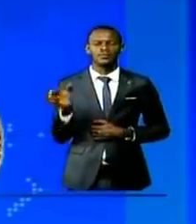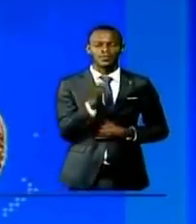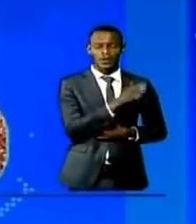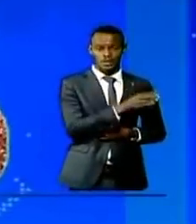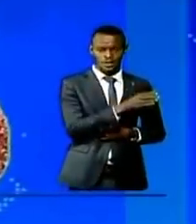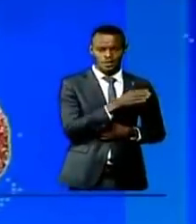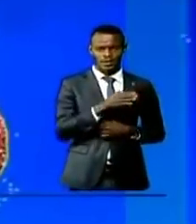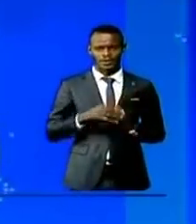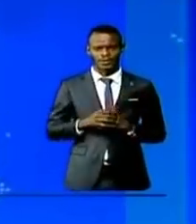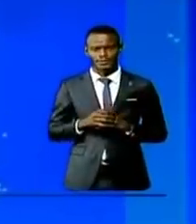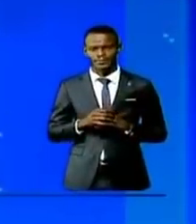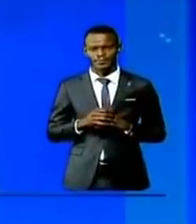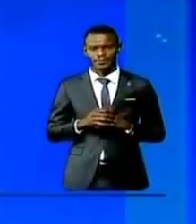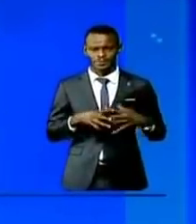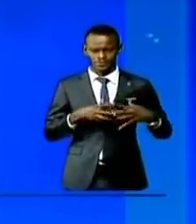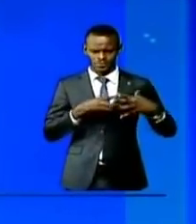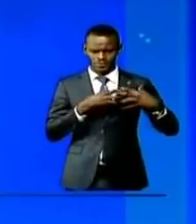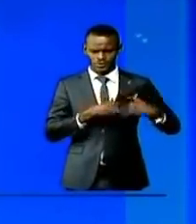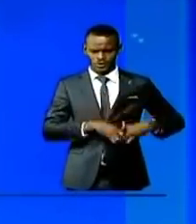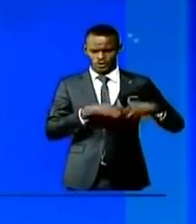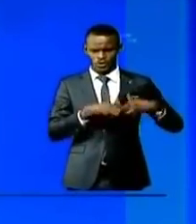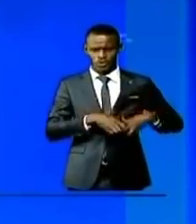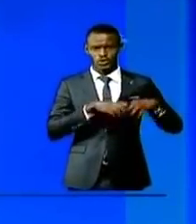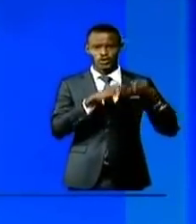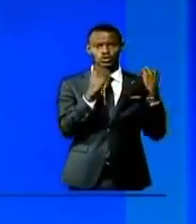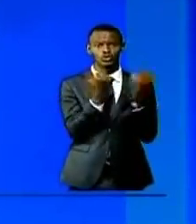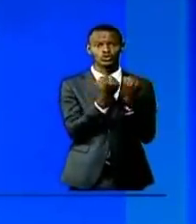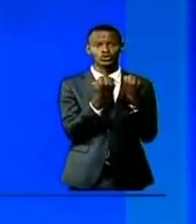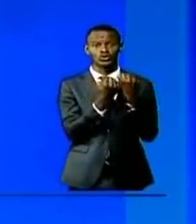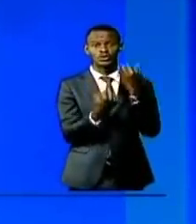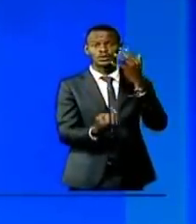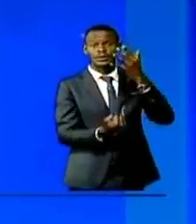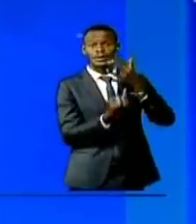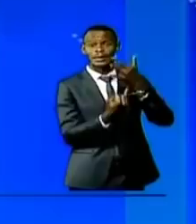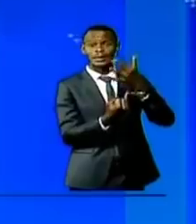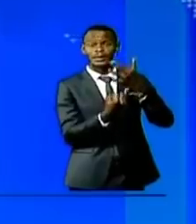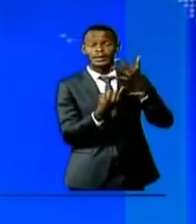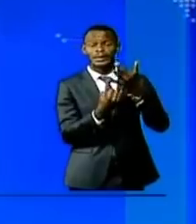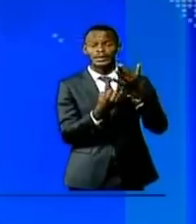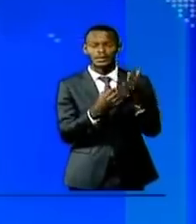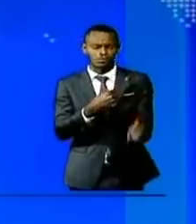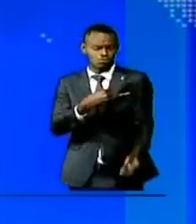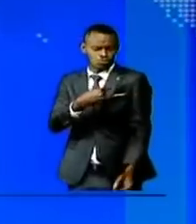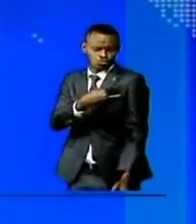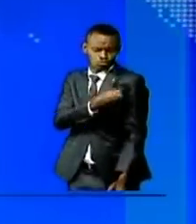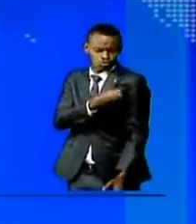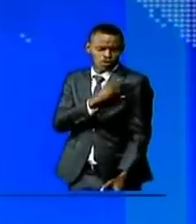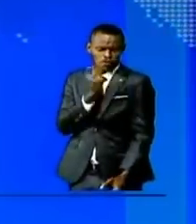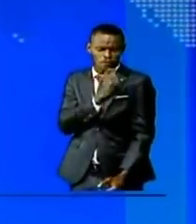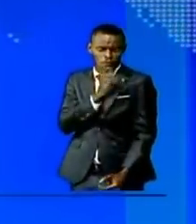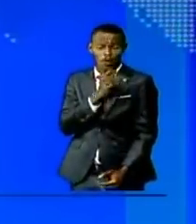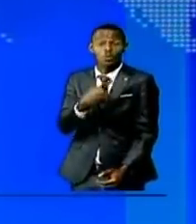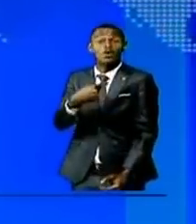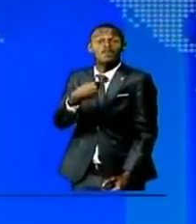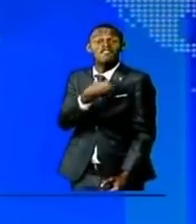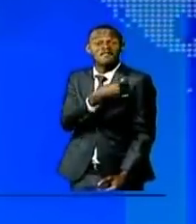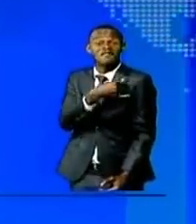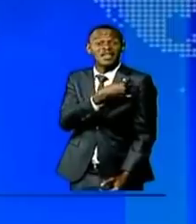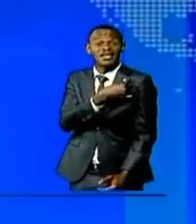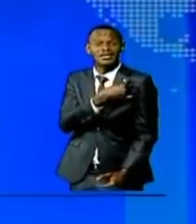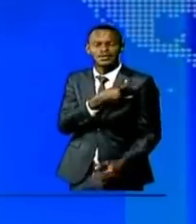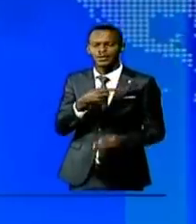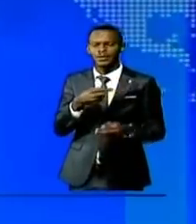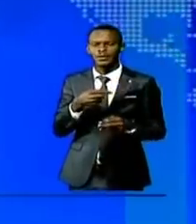de vaccins anti-Covid bientôt au Maroc. Ce projet initié par le roi Mohamed VI va assurer la